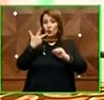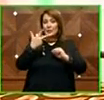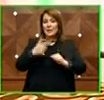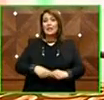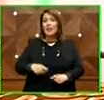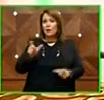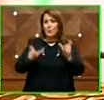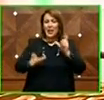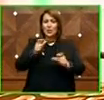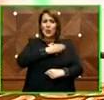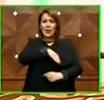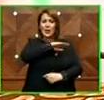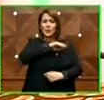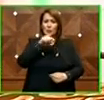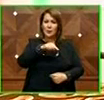63924 مؤطر.